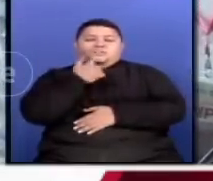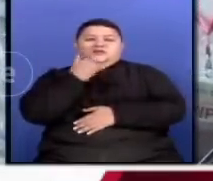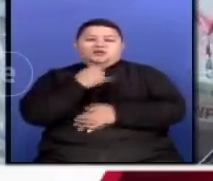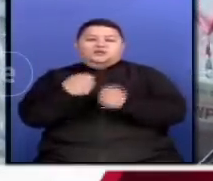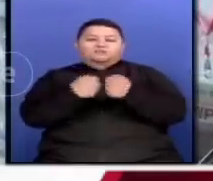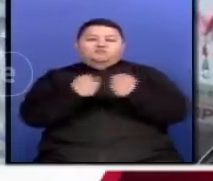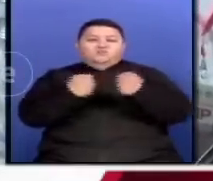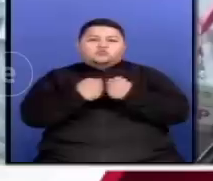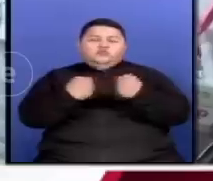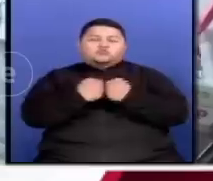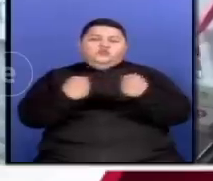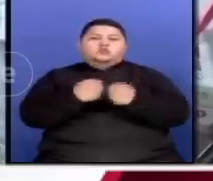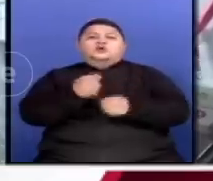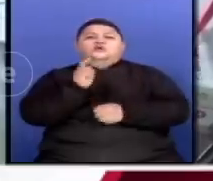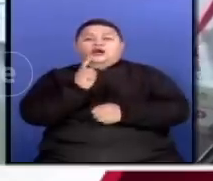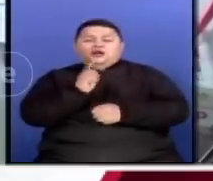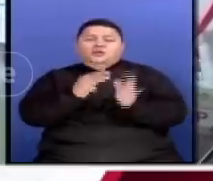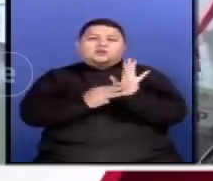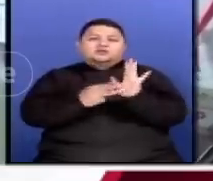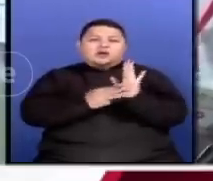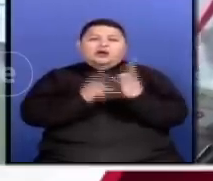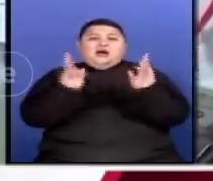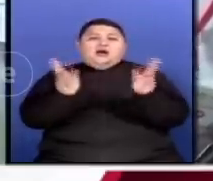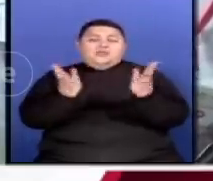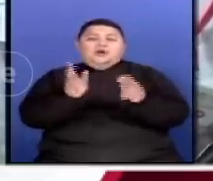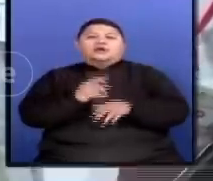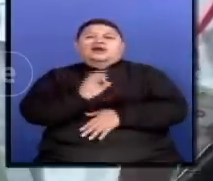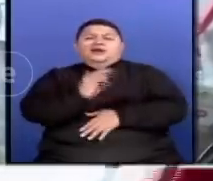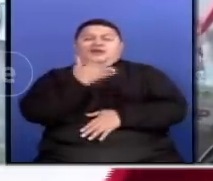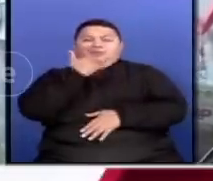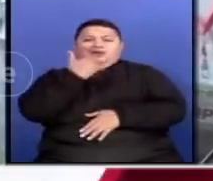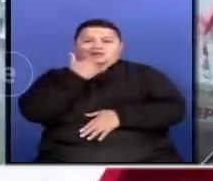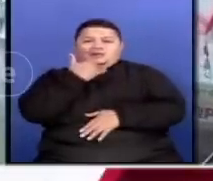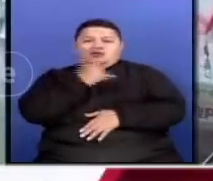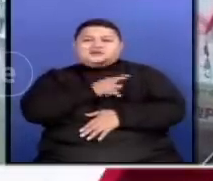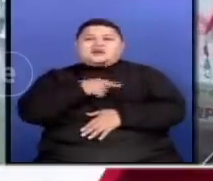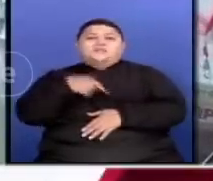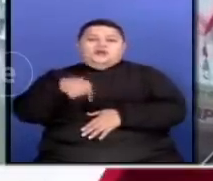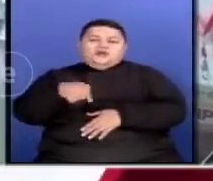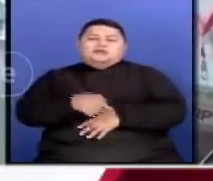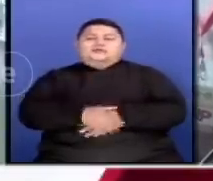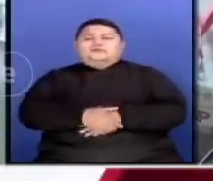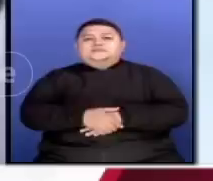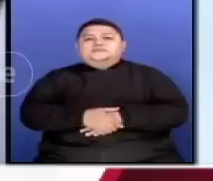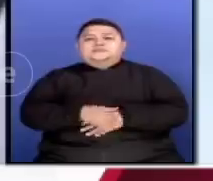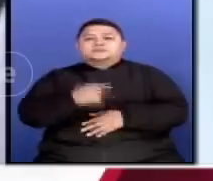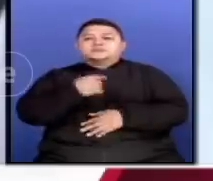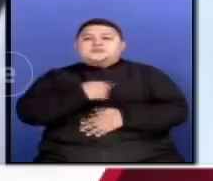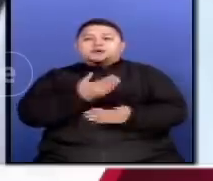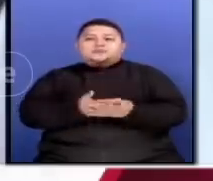ketegangan-ketegangan yang diakibatkan oleh isu-isu agama yang tidak lazim selama ini. Ya, oleh karena itu saya